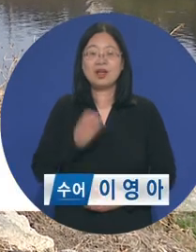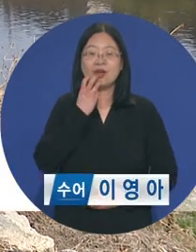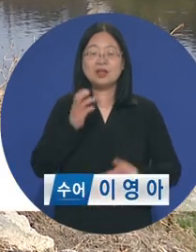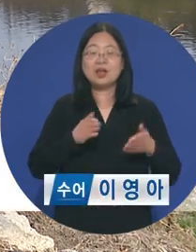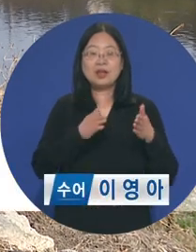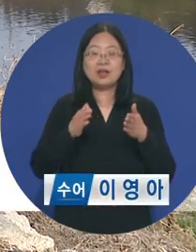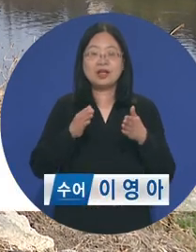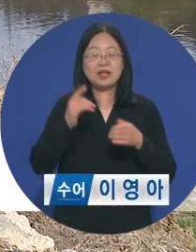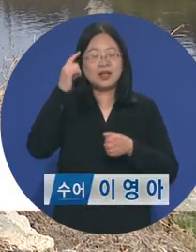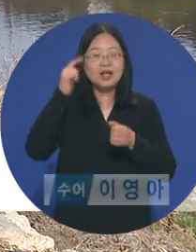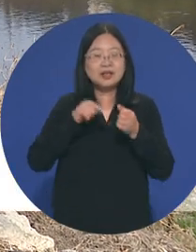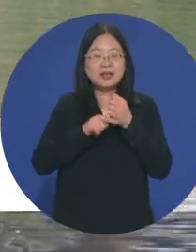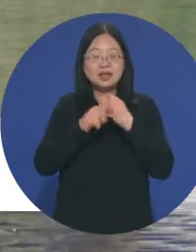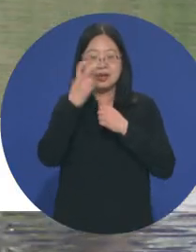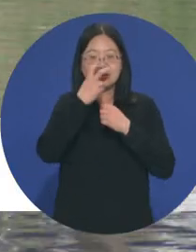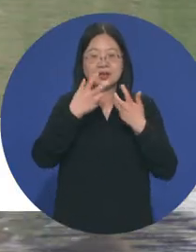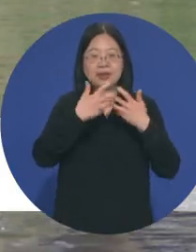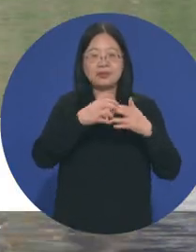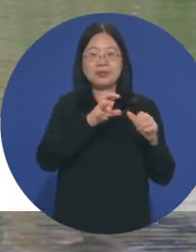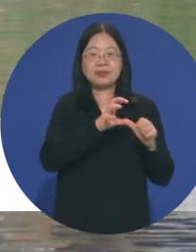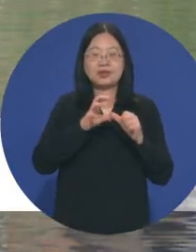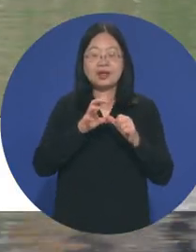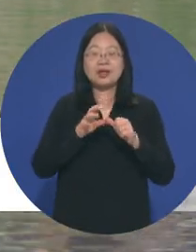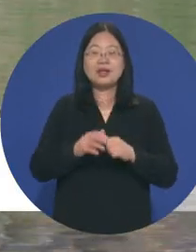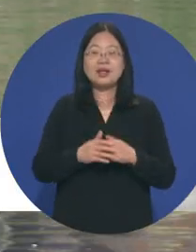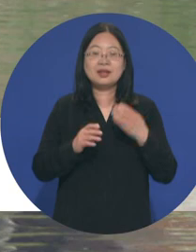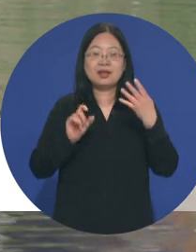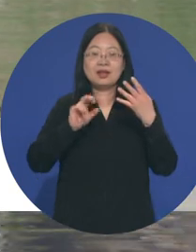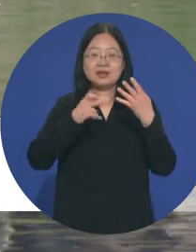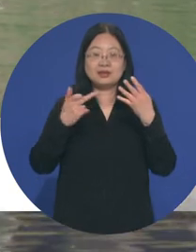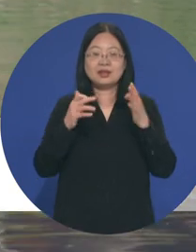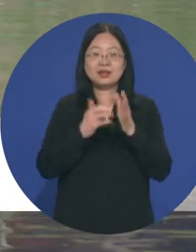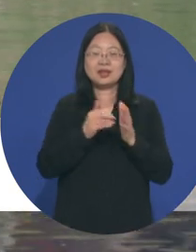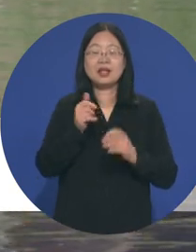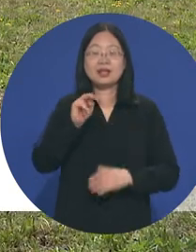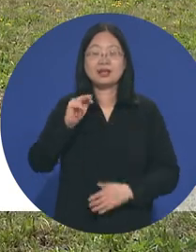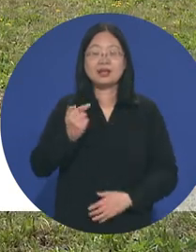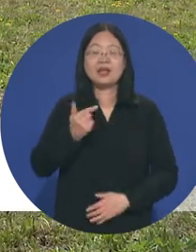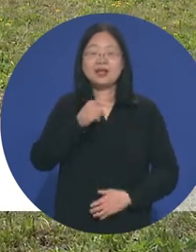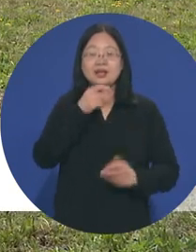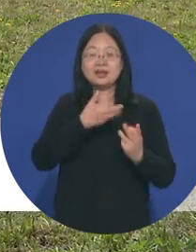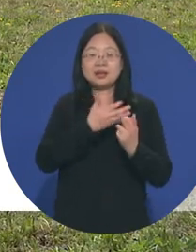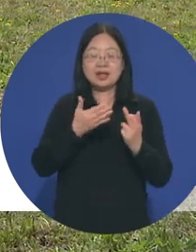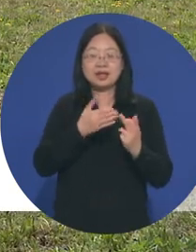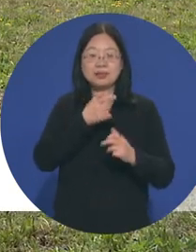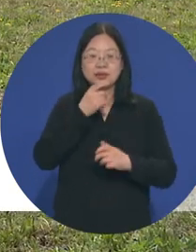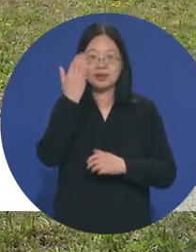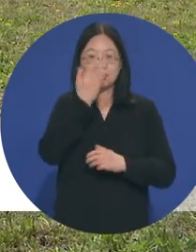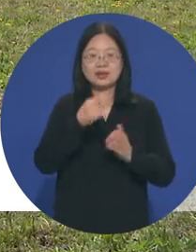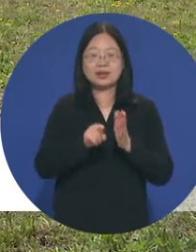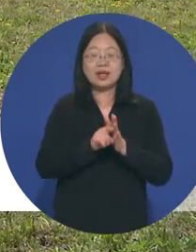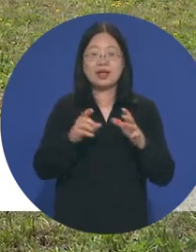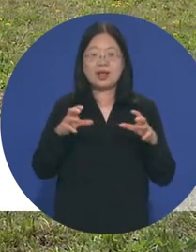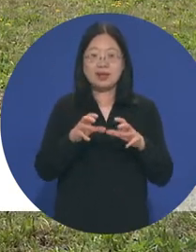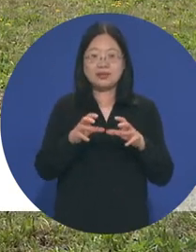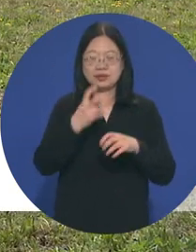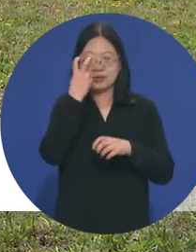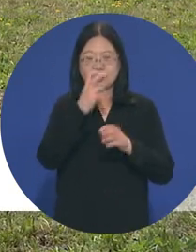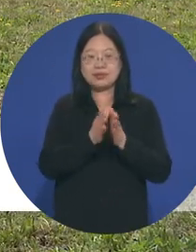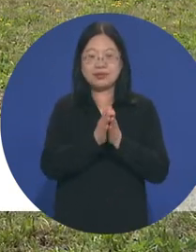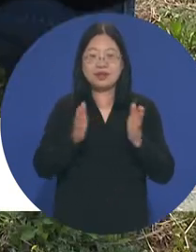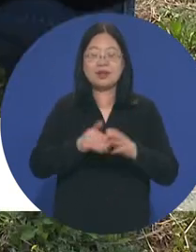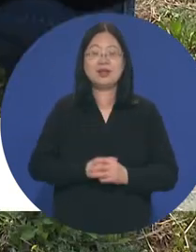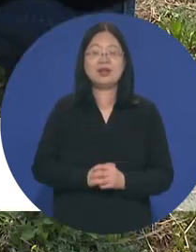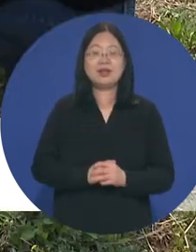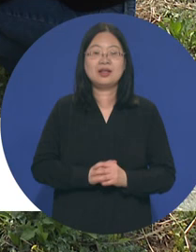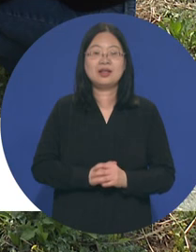경기도가 과학적 감시 장비를 동원해 이달 17일까지 한탄강 수계 개선을 위한 합동 점검을 실시합니다. 이번